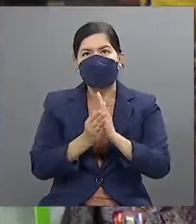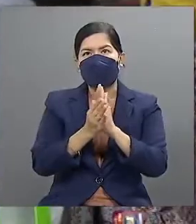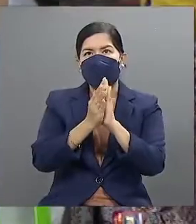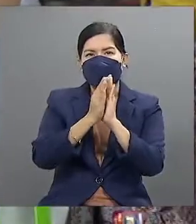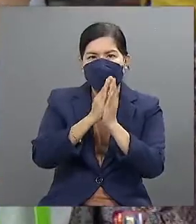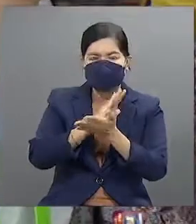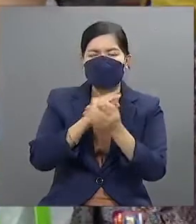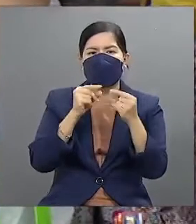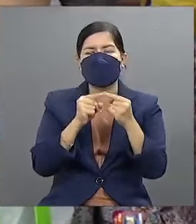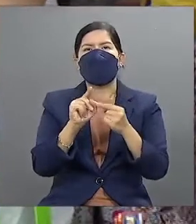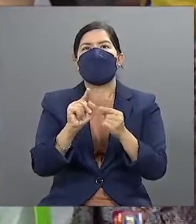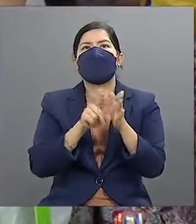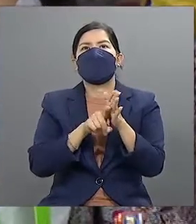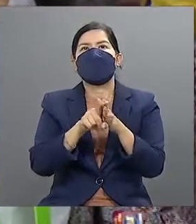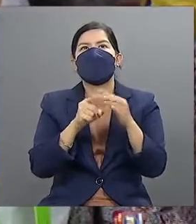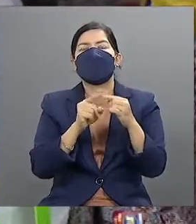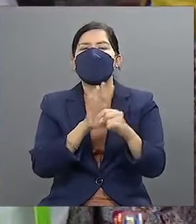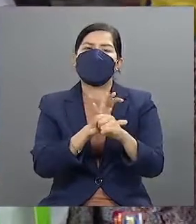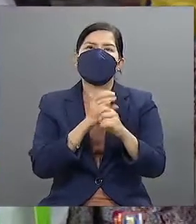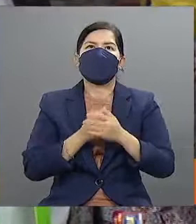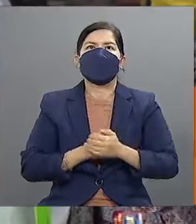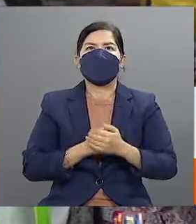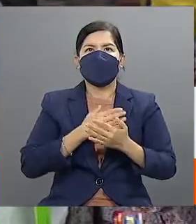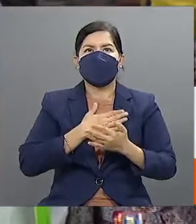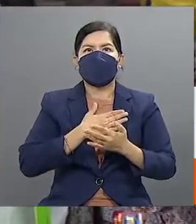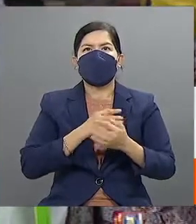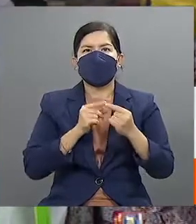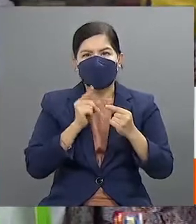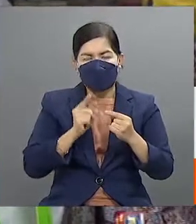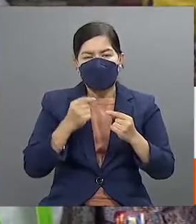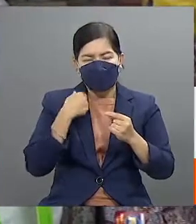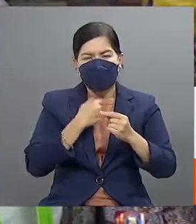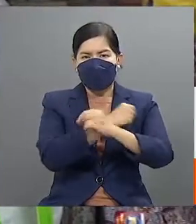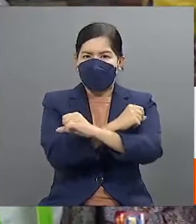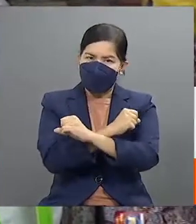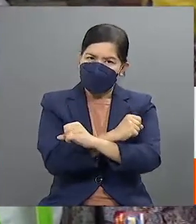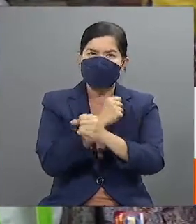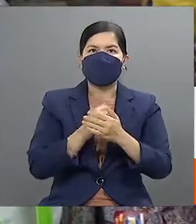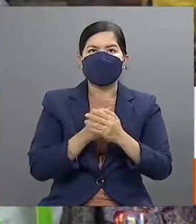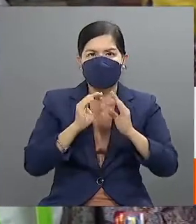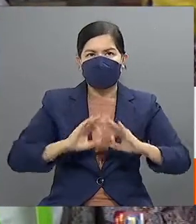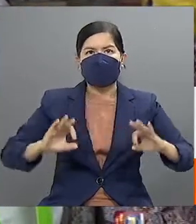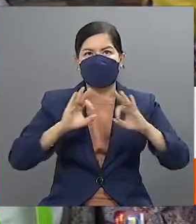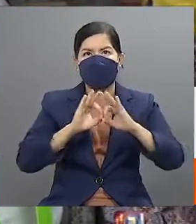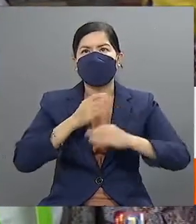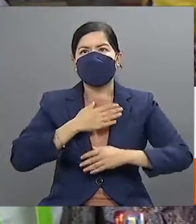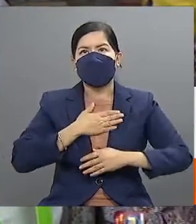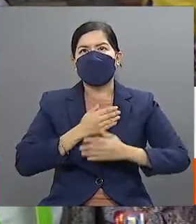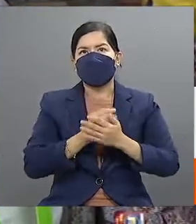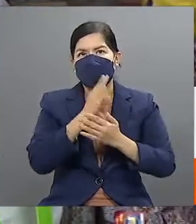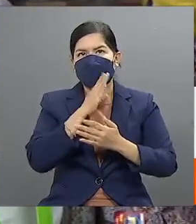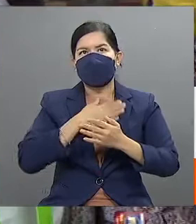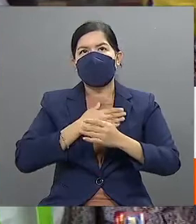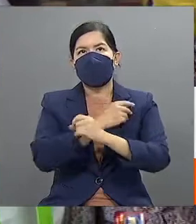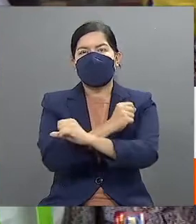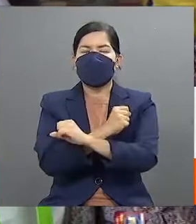ก็เรากลัวแต่เราก็ต้องป้องกันไงมันมีสิ่งป้องกันจะเป็นไม่เป็นอยู่ที่เราถ้าเราป้องกันมันก็ไม่เป็นดู